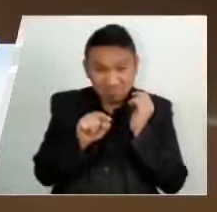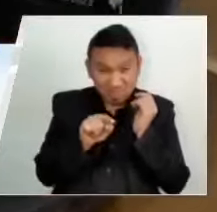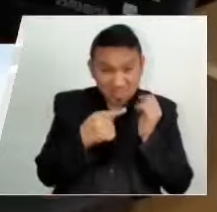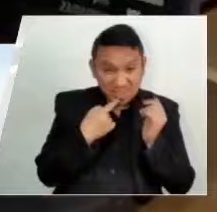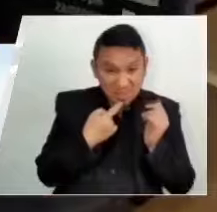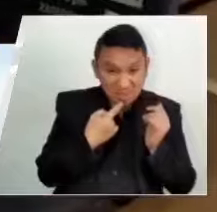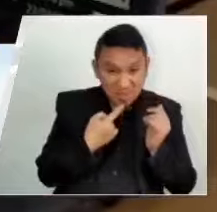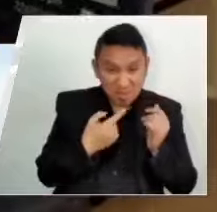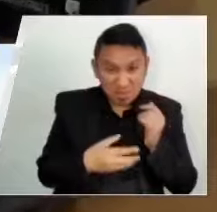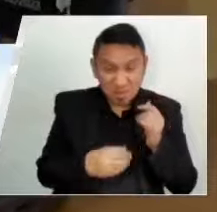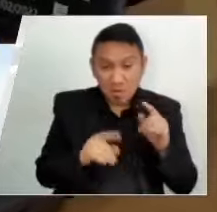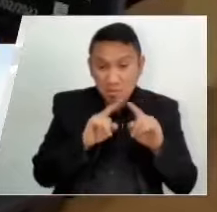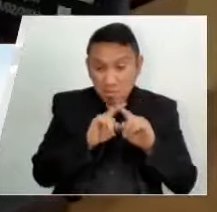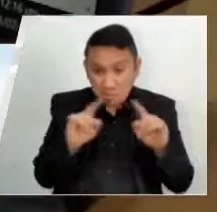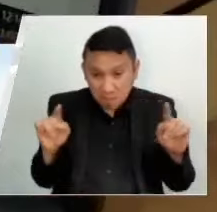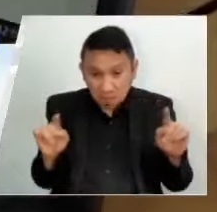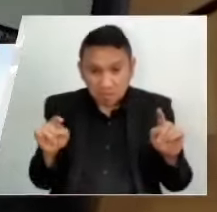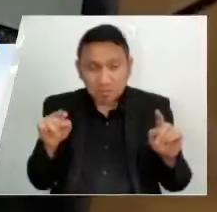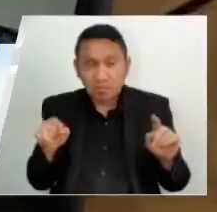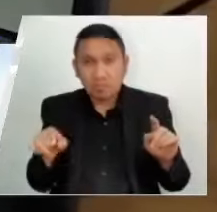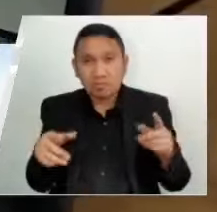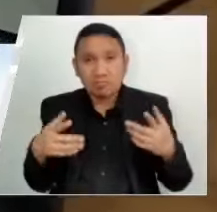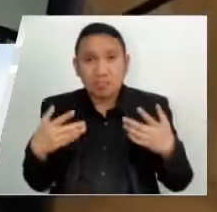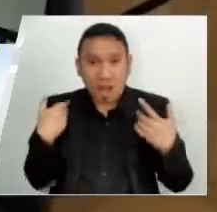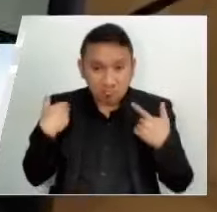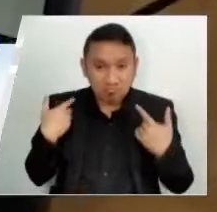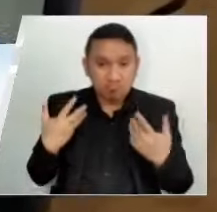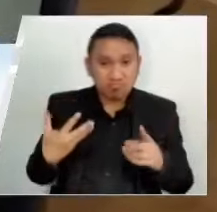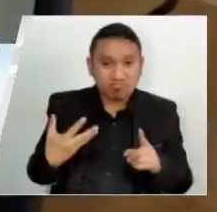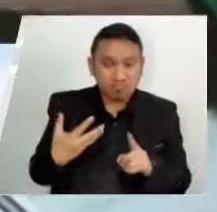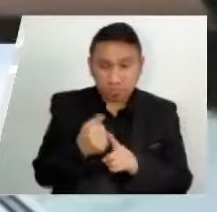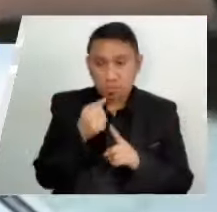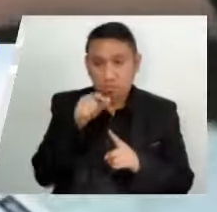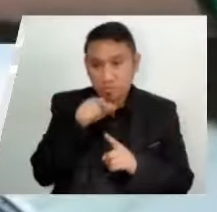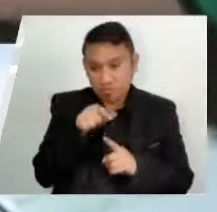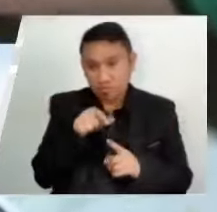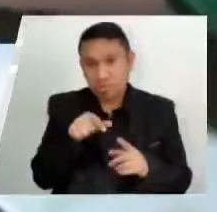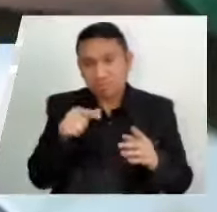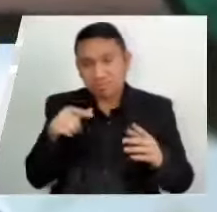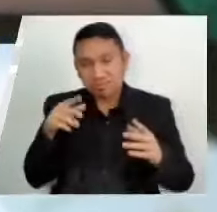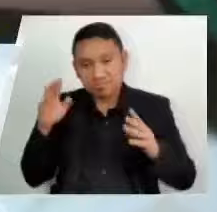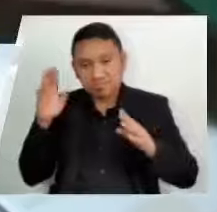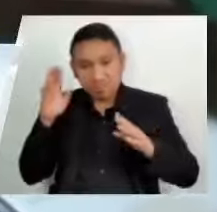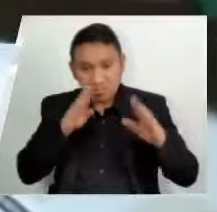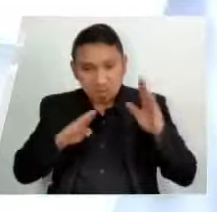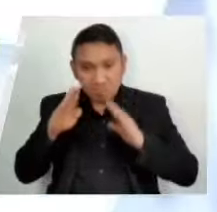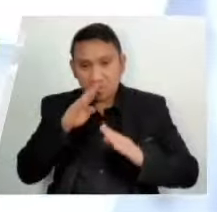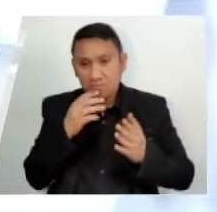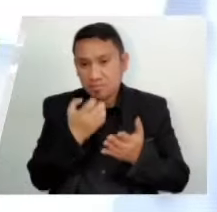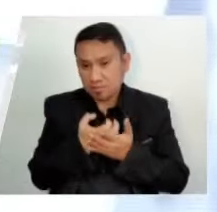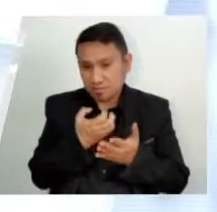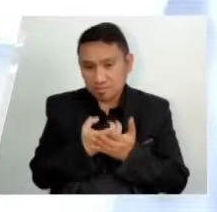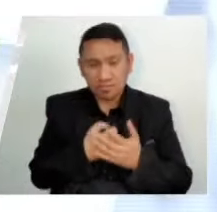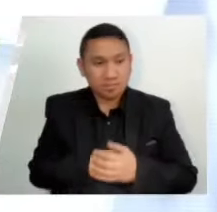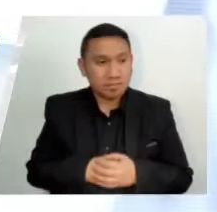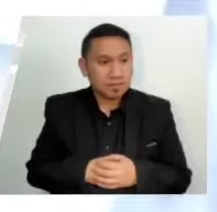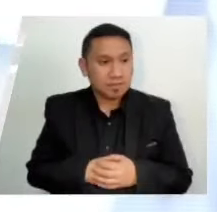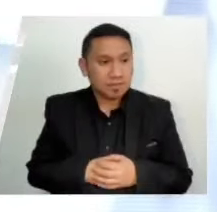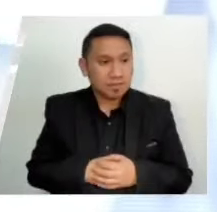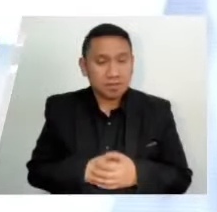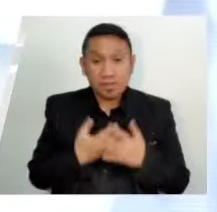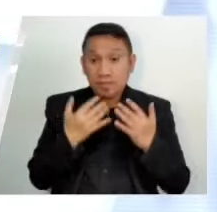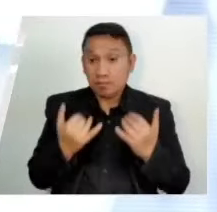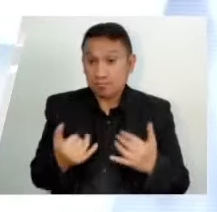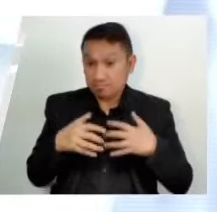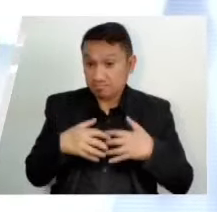maaaring masadlak dito dahil madaling maapektuhan ng mga dagok sa ekonomiya gaya ng inflation. Binubuo pa ang